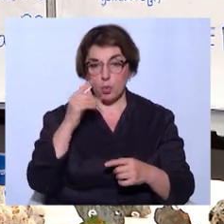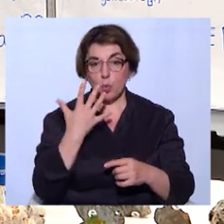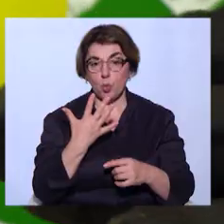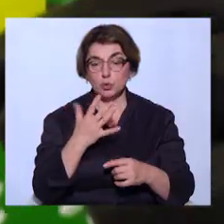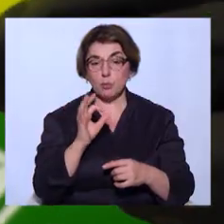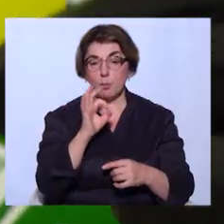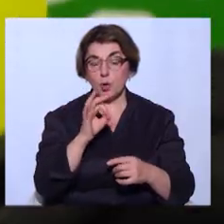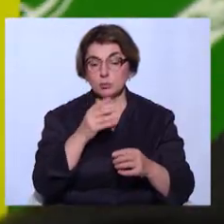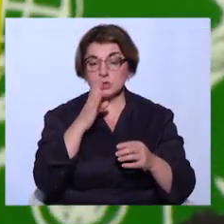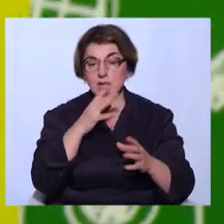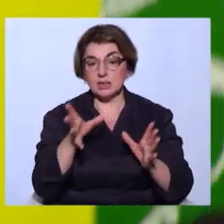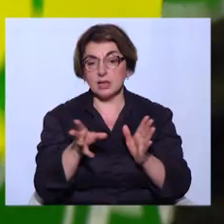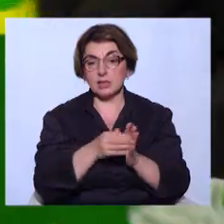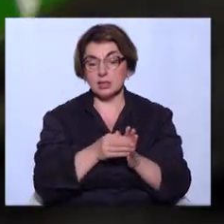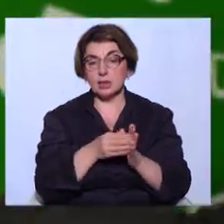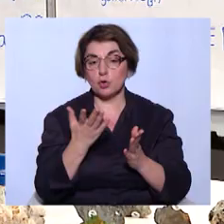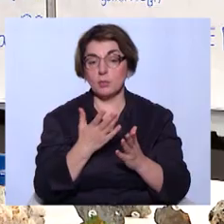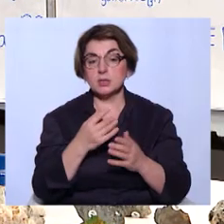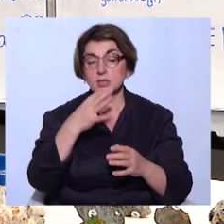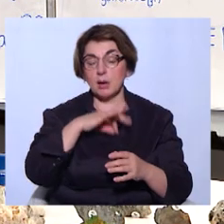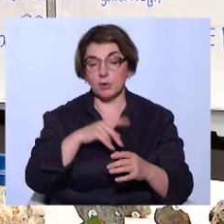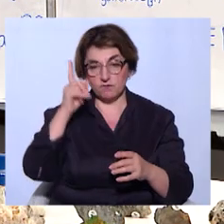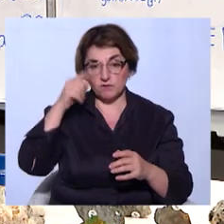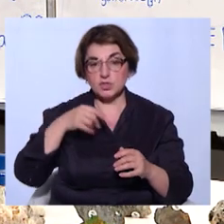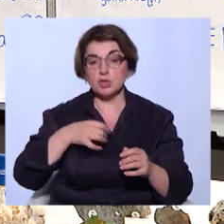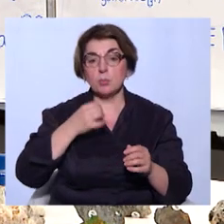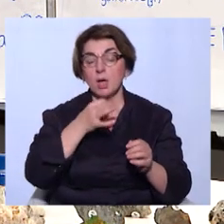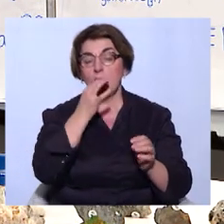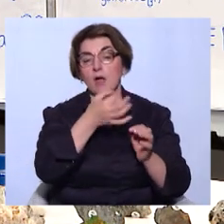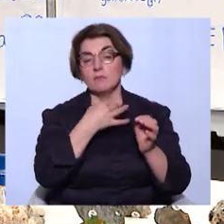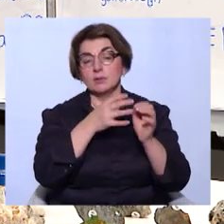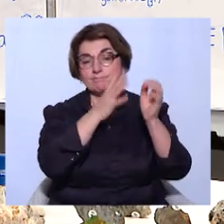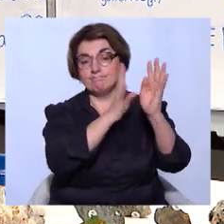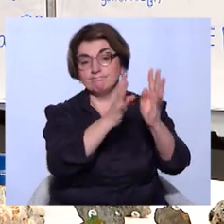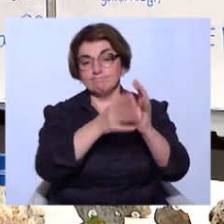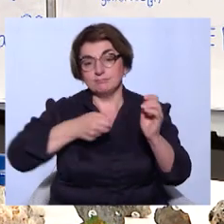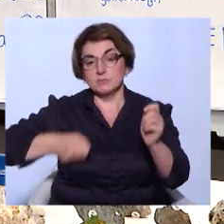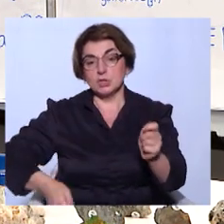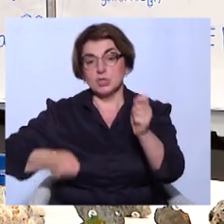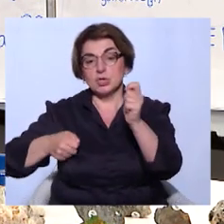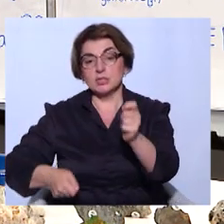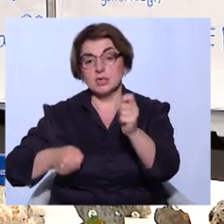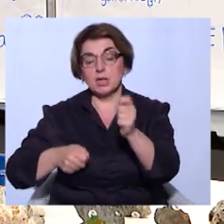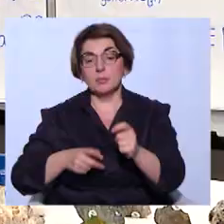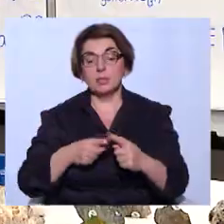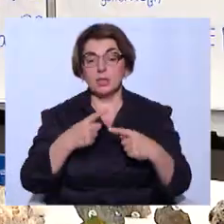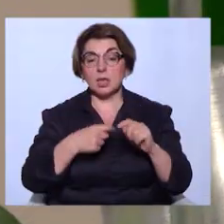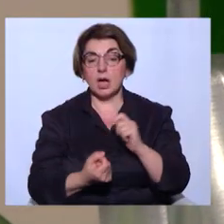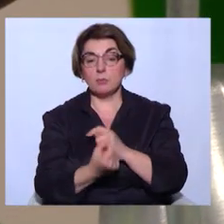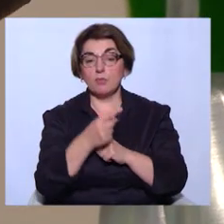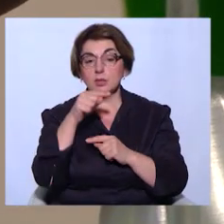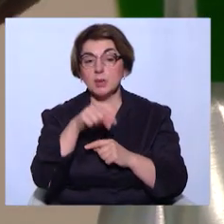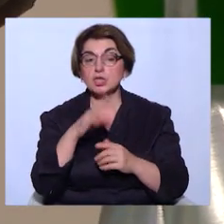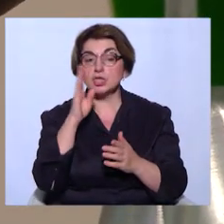მოლეკულა წყალთან, რომელიც გამოიყენება ვენახის შესაწამლად და მწერებთან საბრძოლველად და აღმოვაჩინოთ მასში